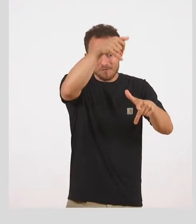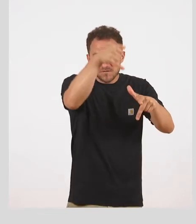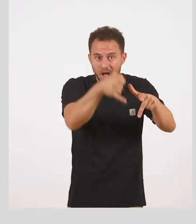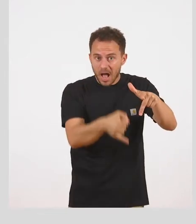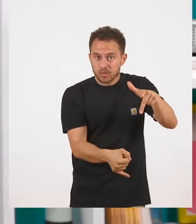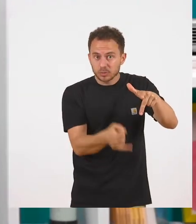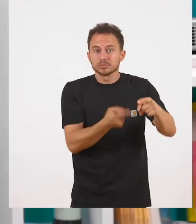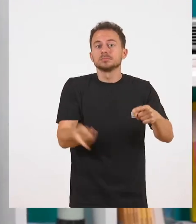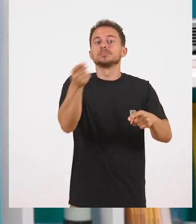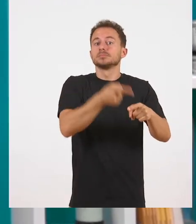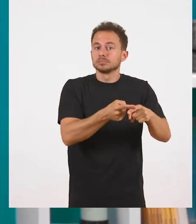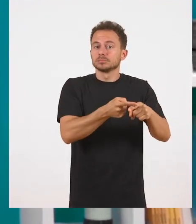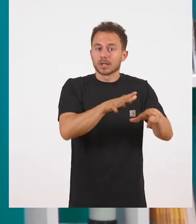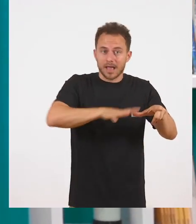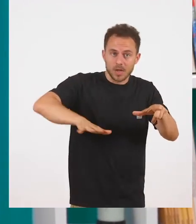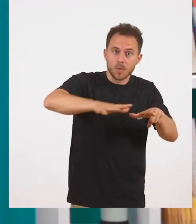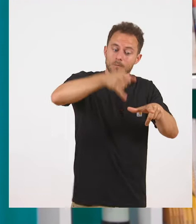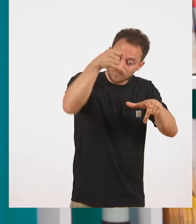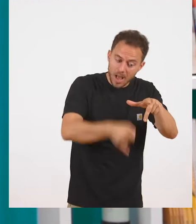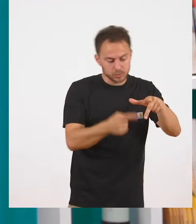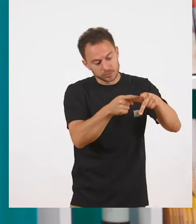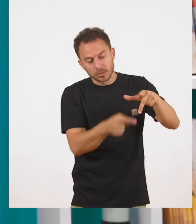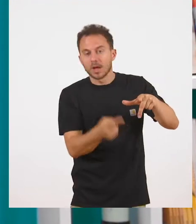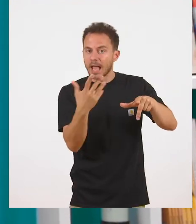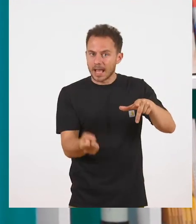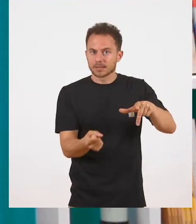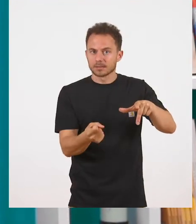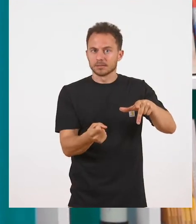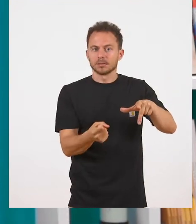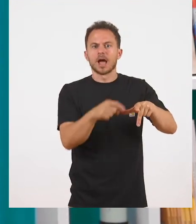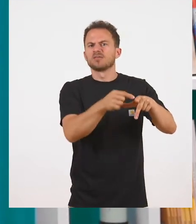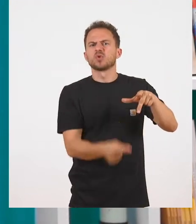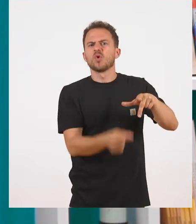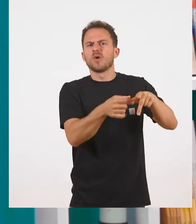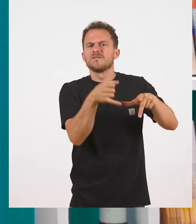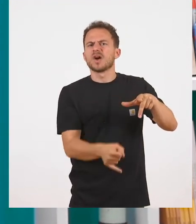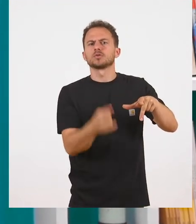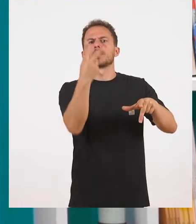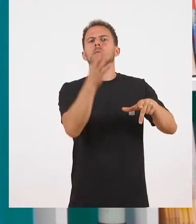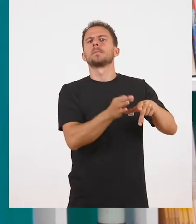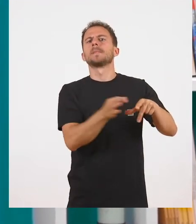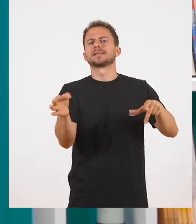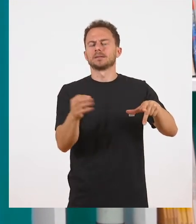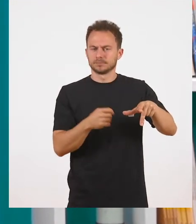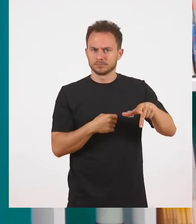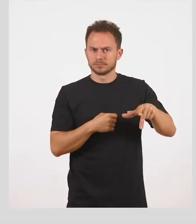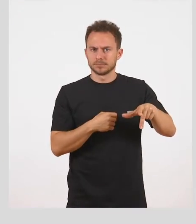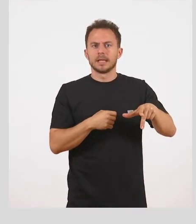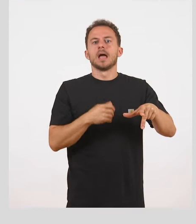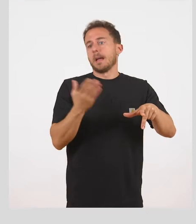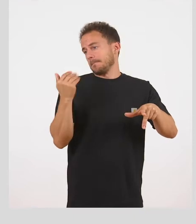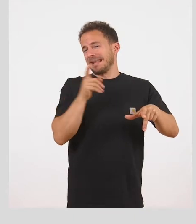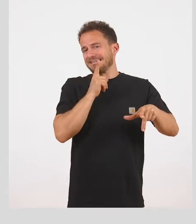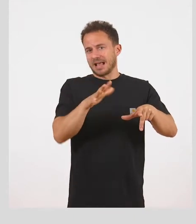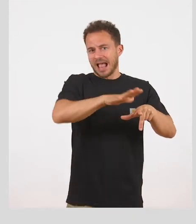της πισίνας που είναι 2 μέτρα. Εδώ το μόνο που χρειάζομαι είναι να πολλαπλασιάσω στο εμβαδό που